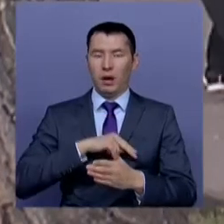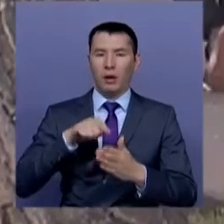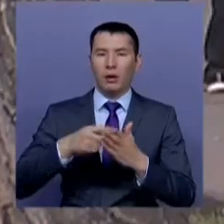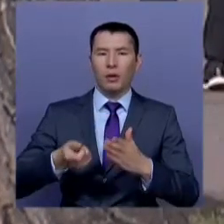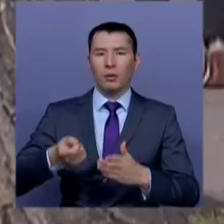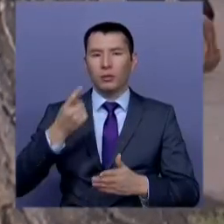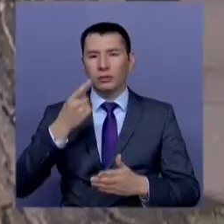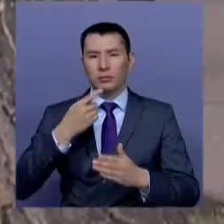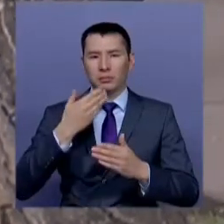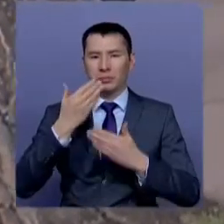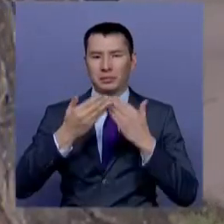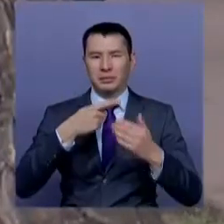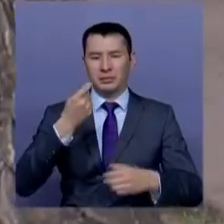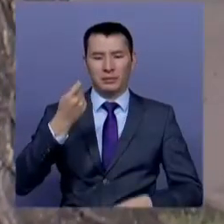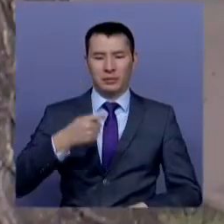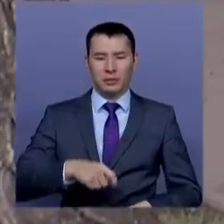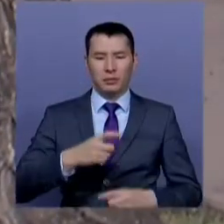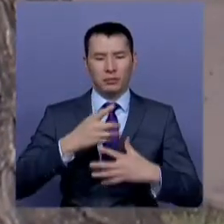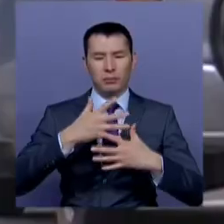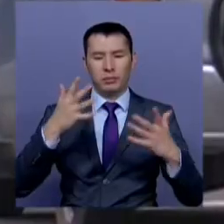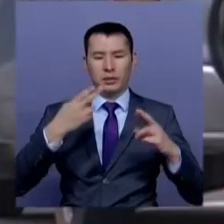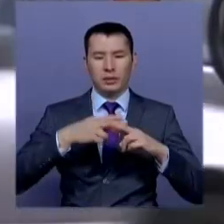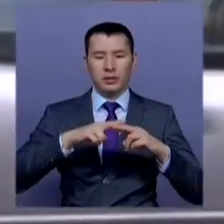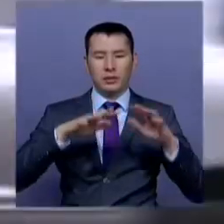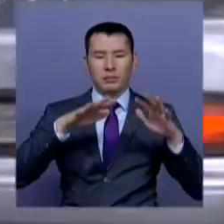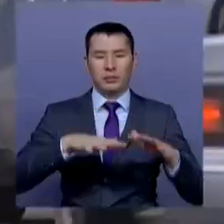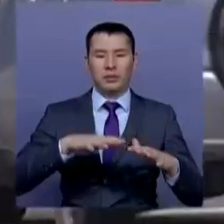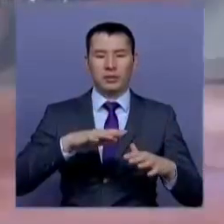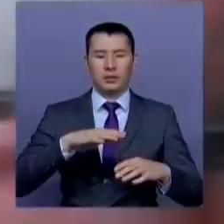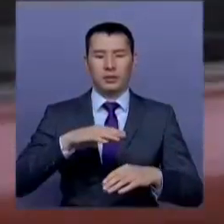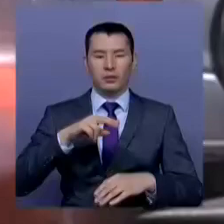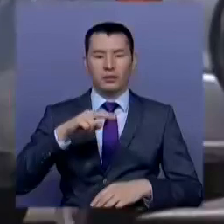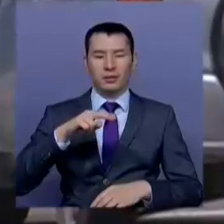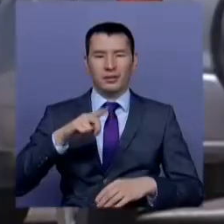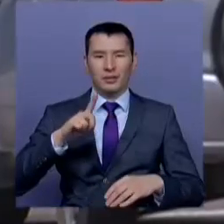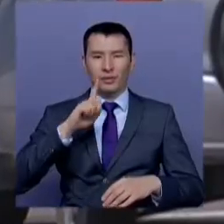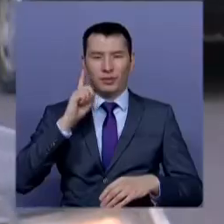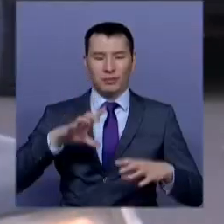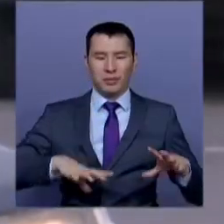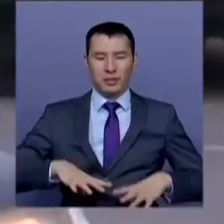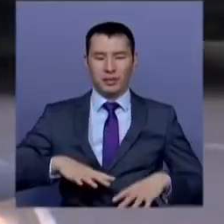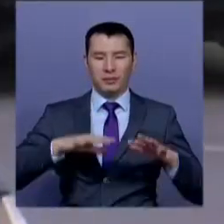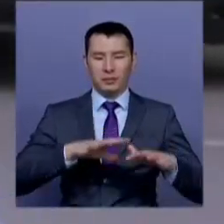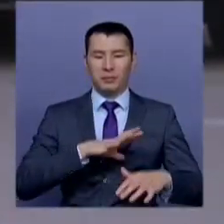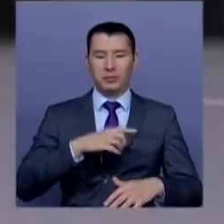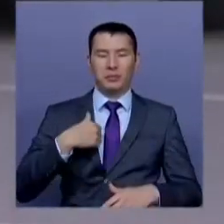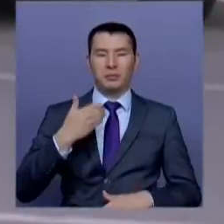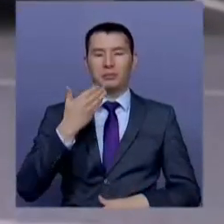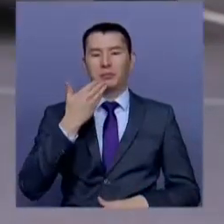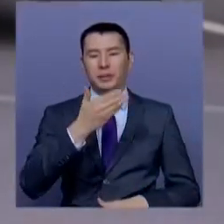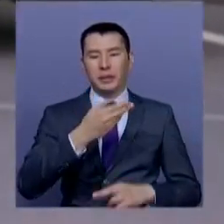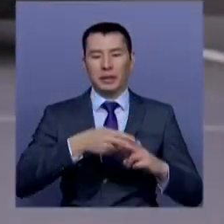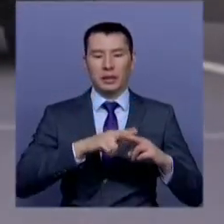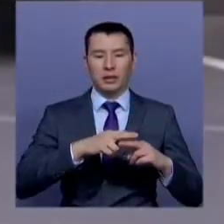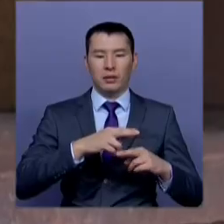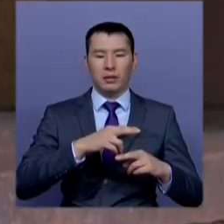из популярных мест в Алматы, где сбывают похищенные устройства, находится на пересечении улиц Пушкина и Макатаева. Мы решили провести эксперимент и проверить, подойдет